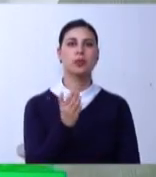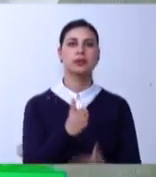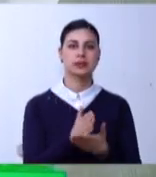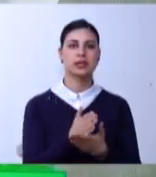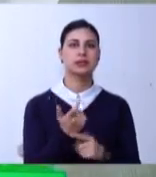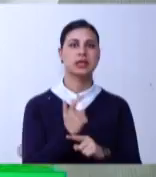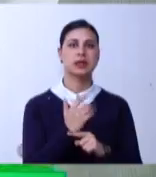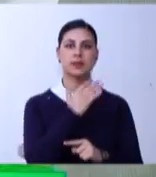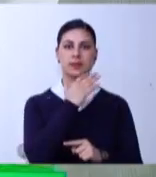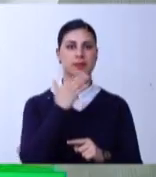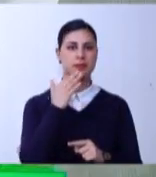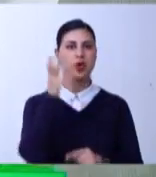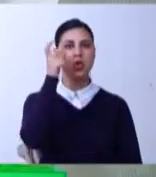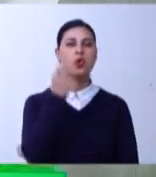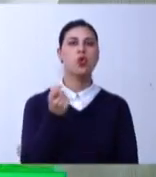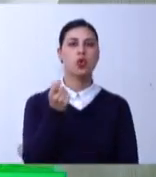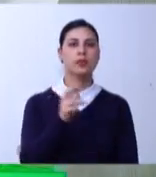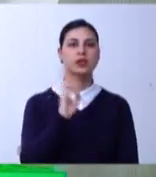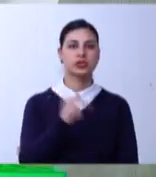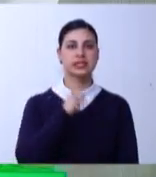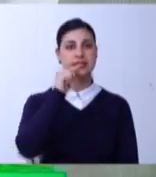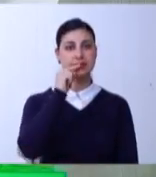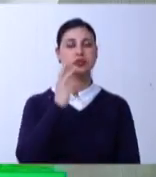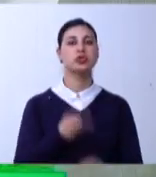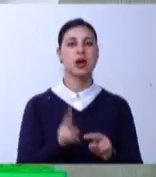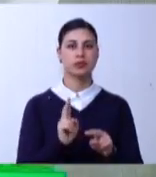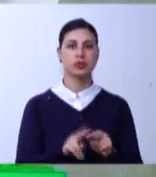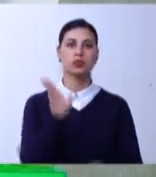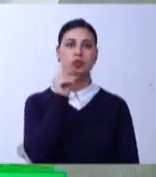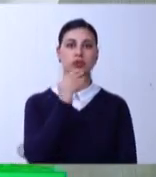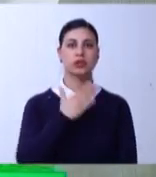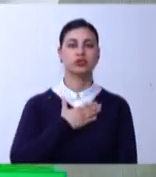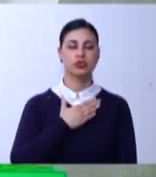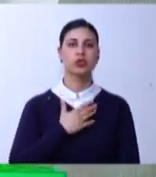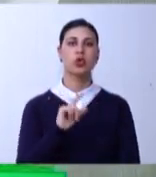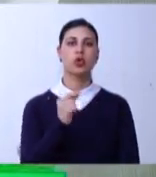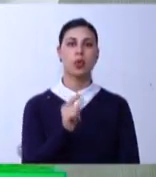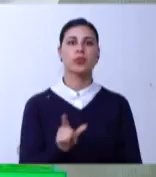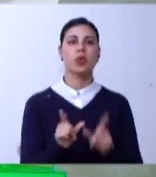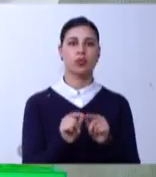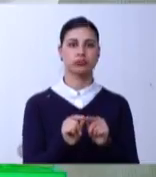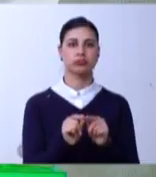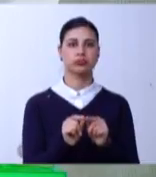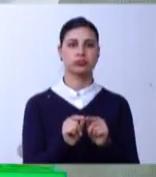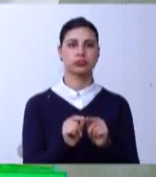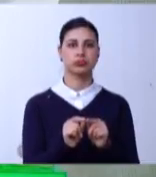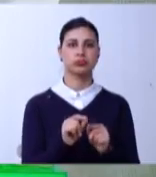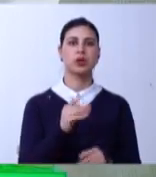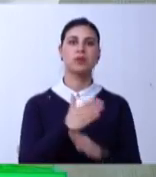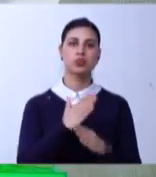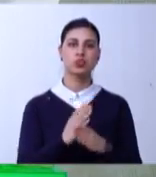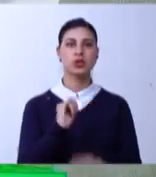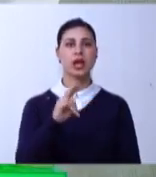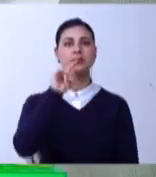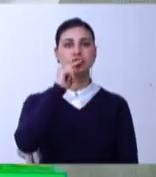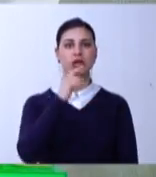არის დიდი რაოდენობით ხორბალში და სიმინდში, ამიტომ როდესაც ჩვენ ლობიოს მივატანთ პურს